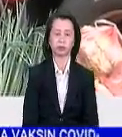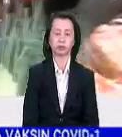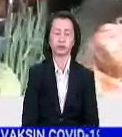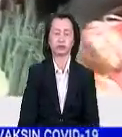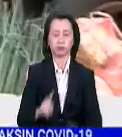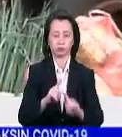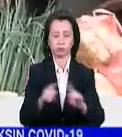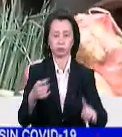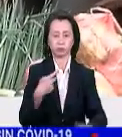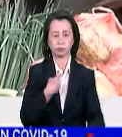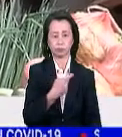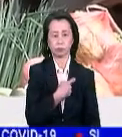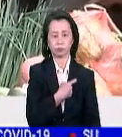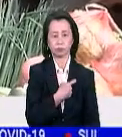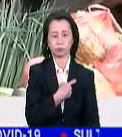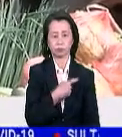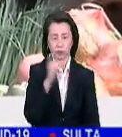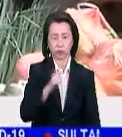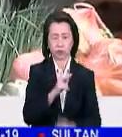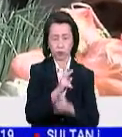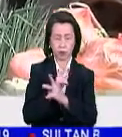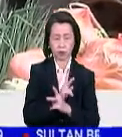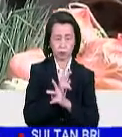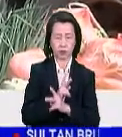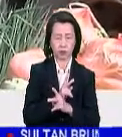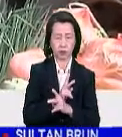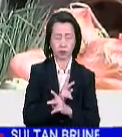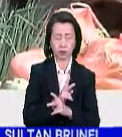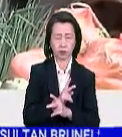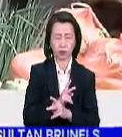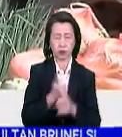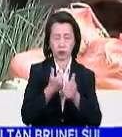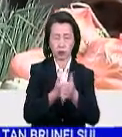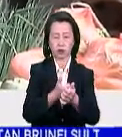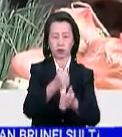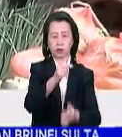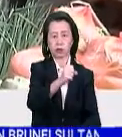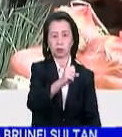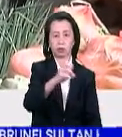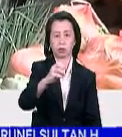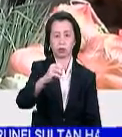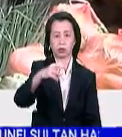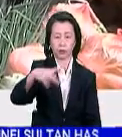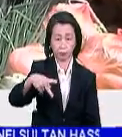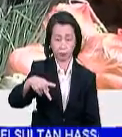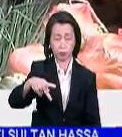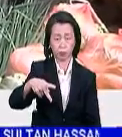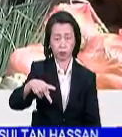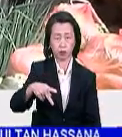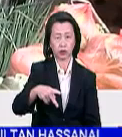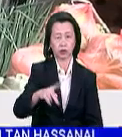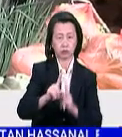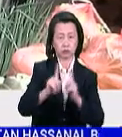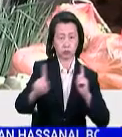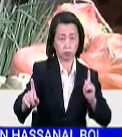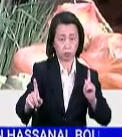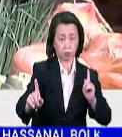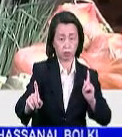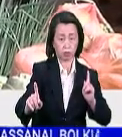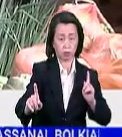tapi kita nah kena hati-hati sejak ah ikut lebih ah jaga jarak